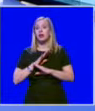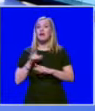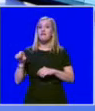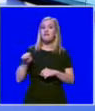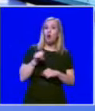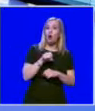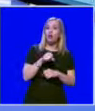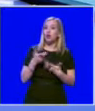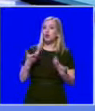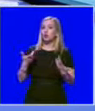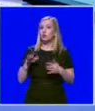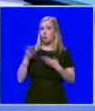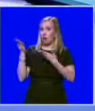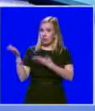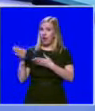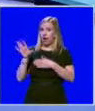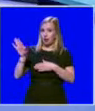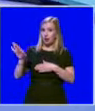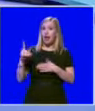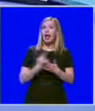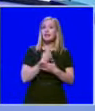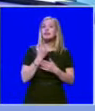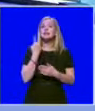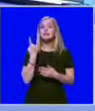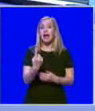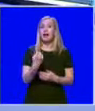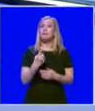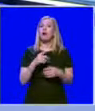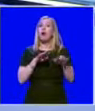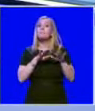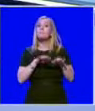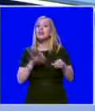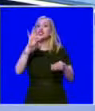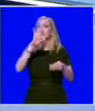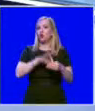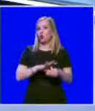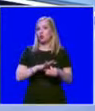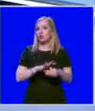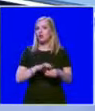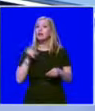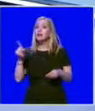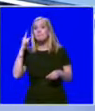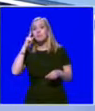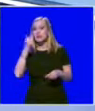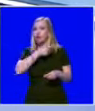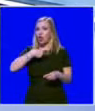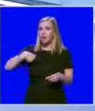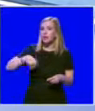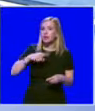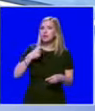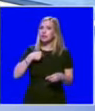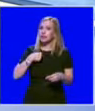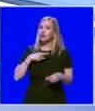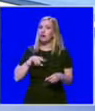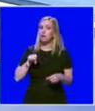тях, водещото според тях е единствено и само машинното гласуване. Те казват, те смятат, че ние, за нас